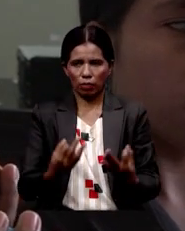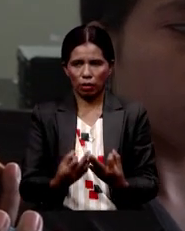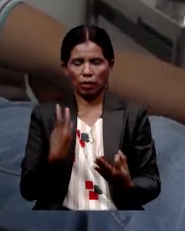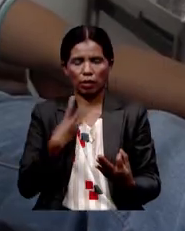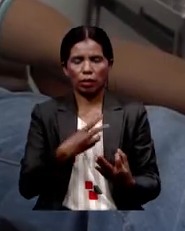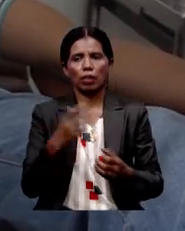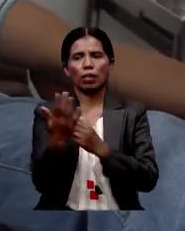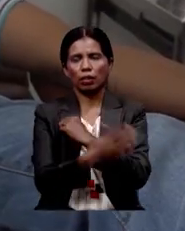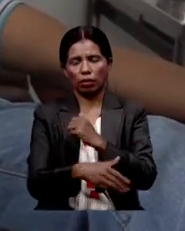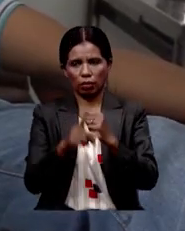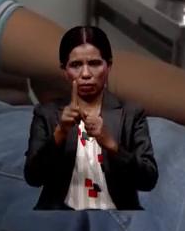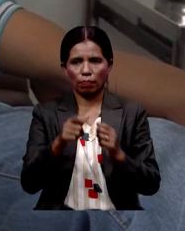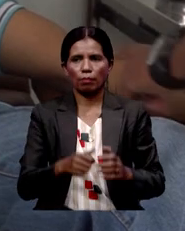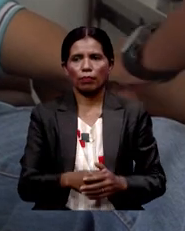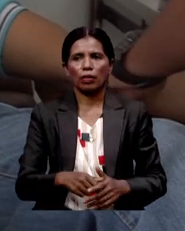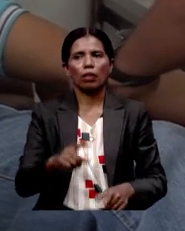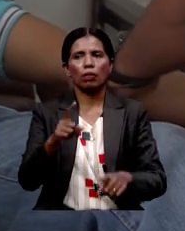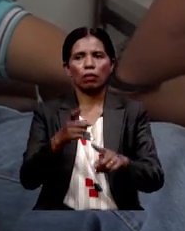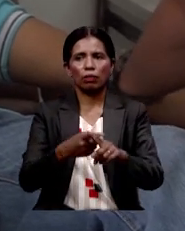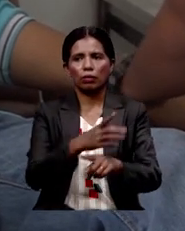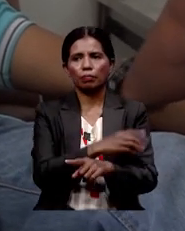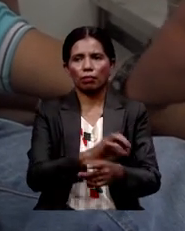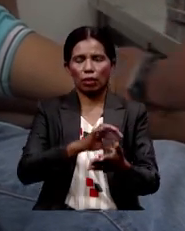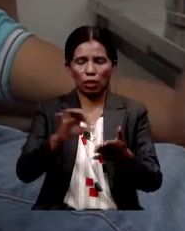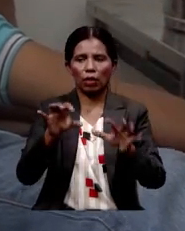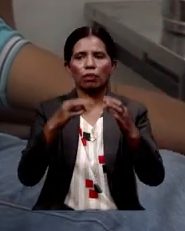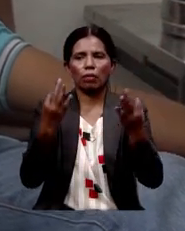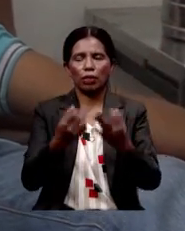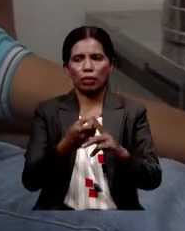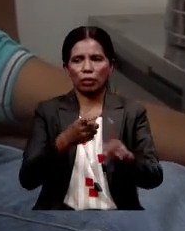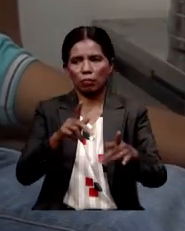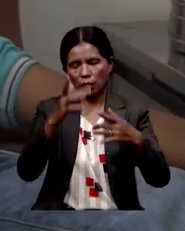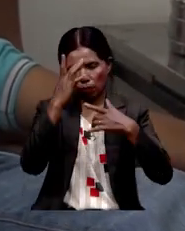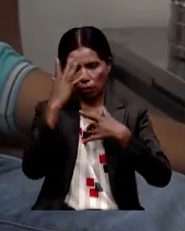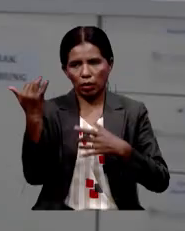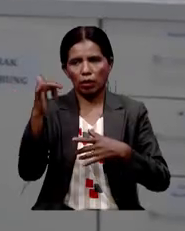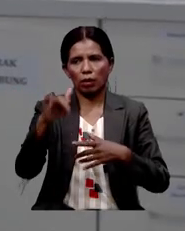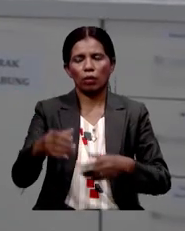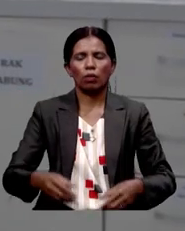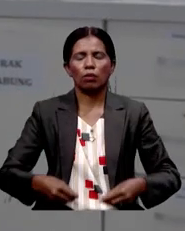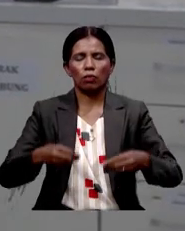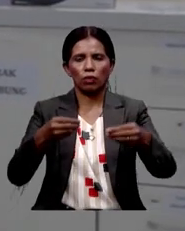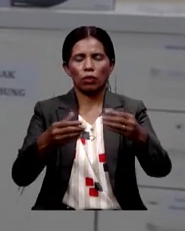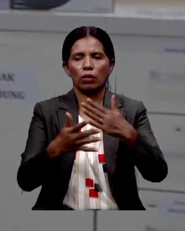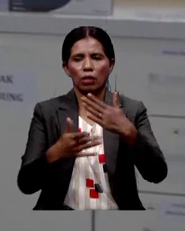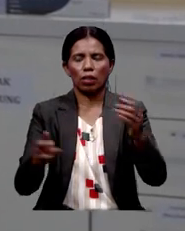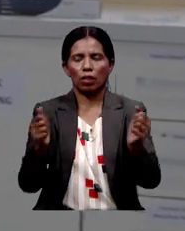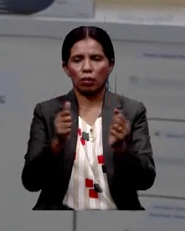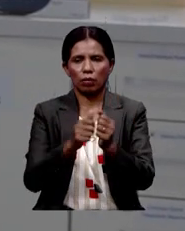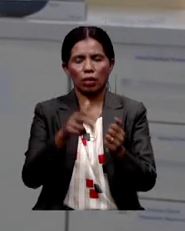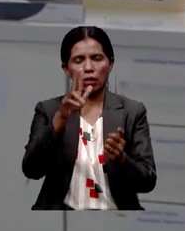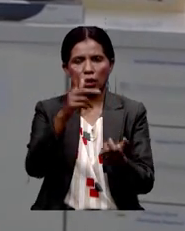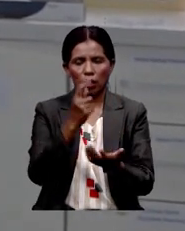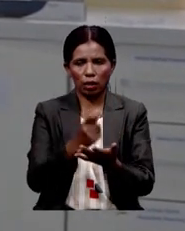rai ida det. Cada fulan banco de sangue resista família husi paciente sira nebe halo doação ran hamutu krihuntolu